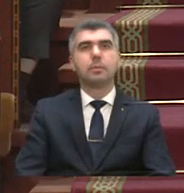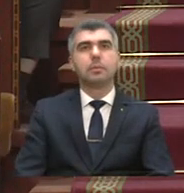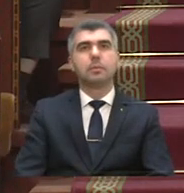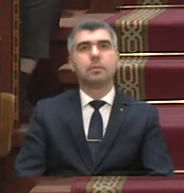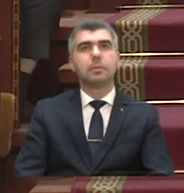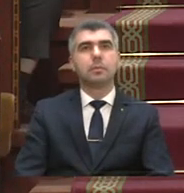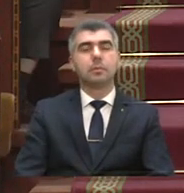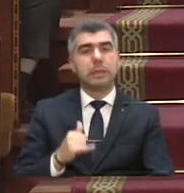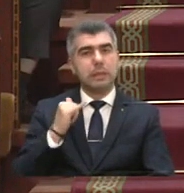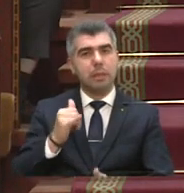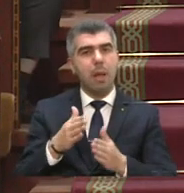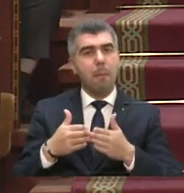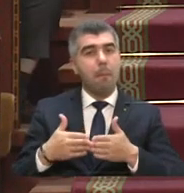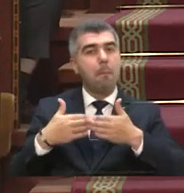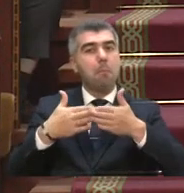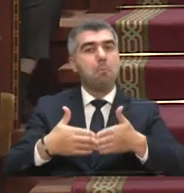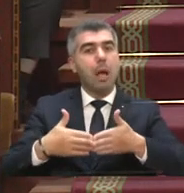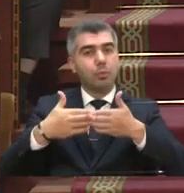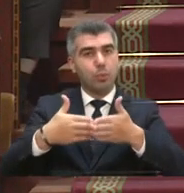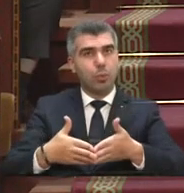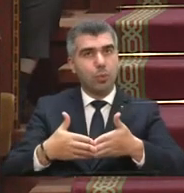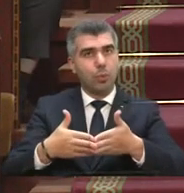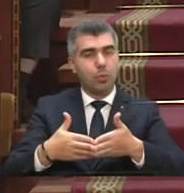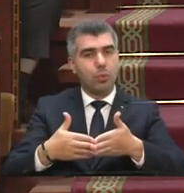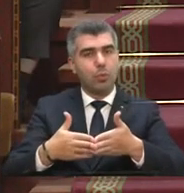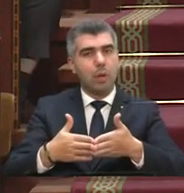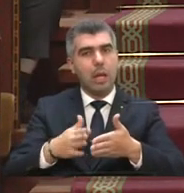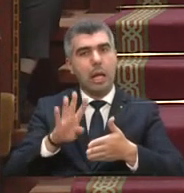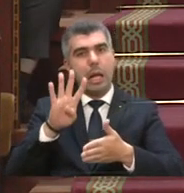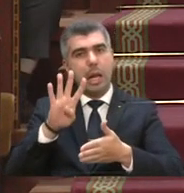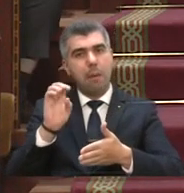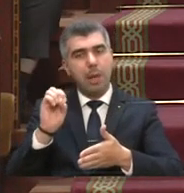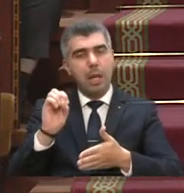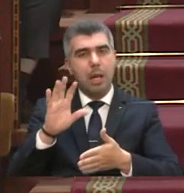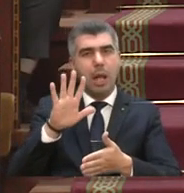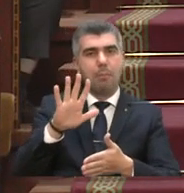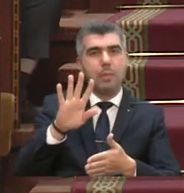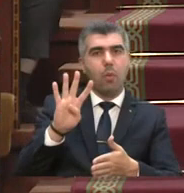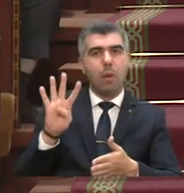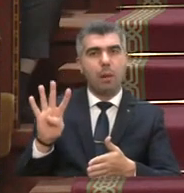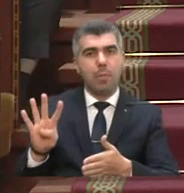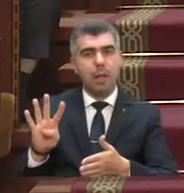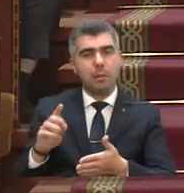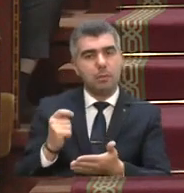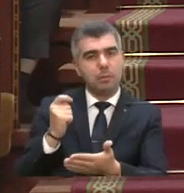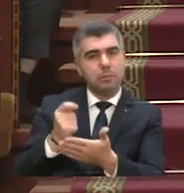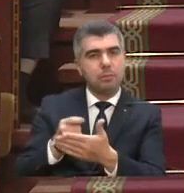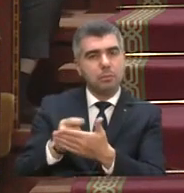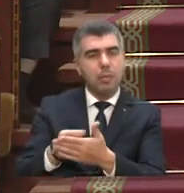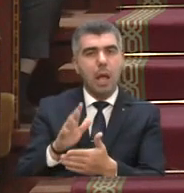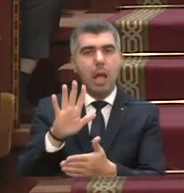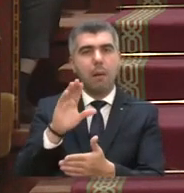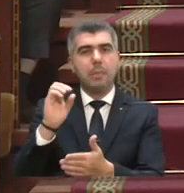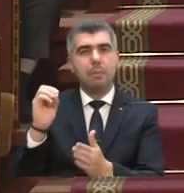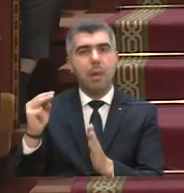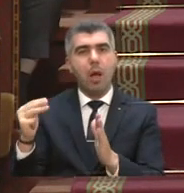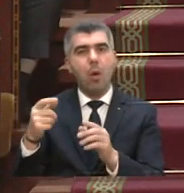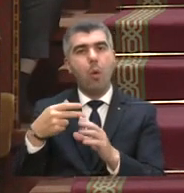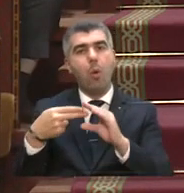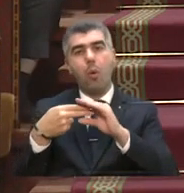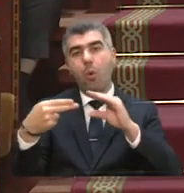كيجي الباطو اللي فيه 40-45 كاميو كلها كتخلص 500 أورو 400 أورو، والمدة